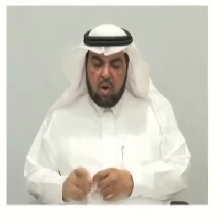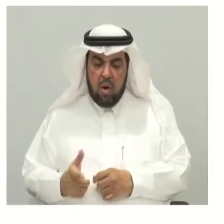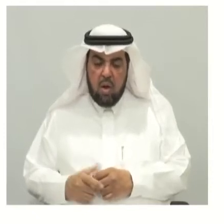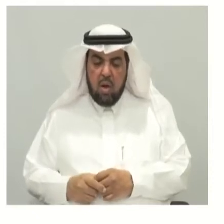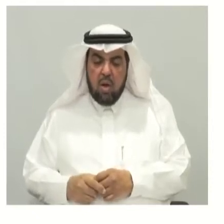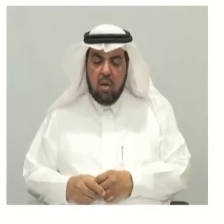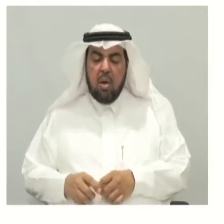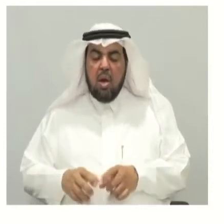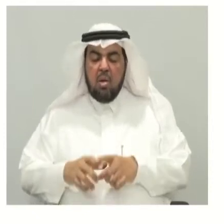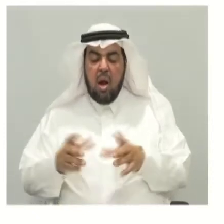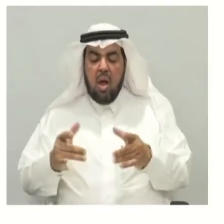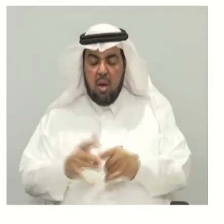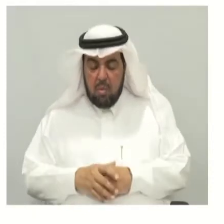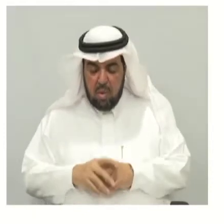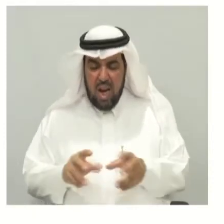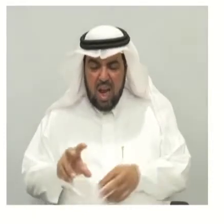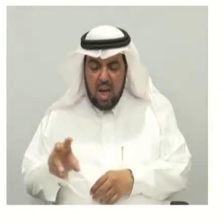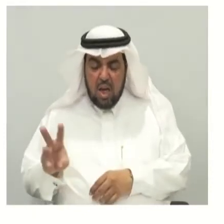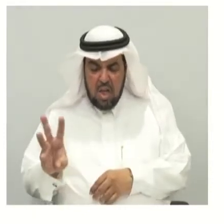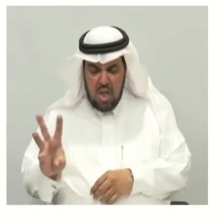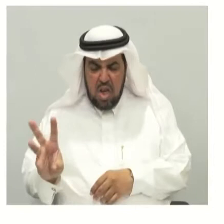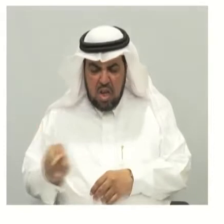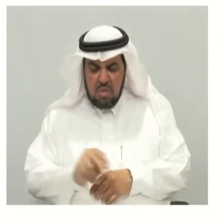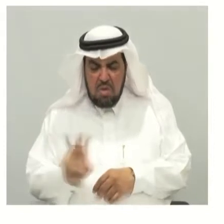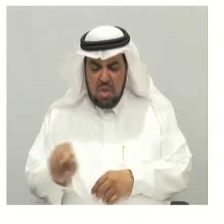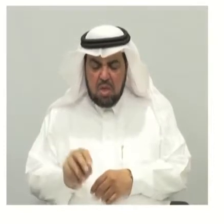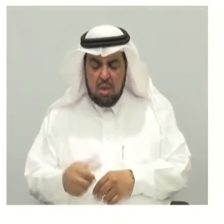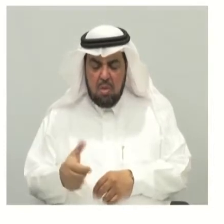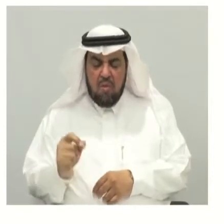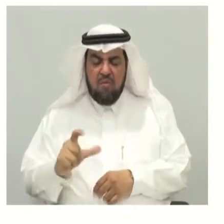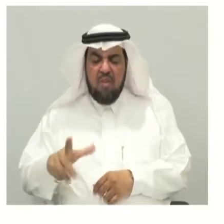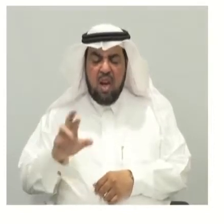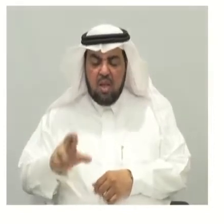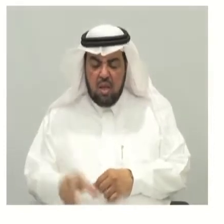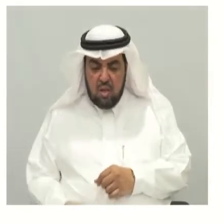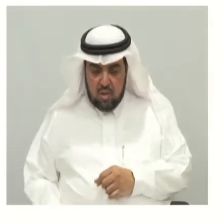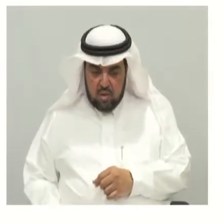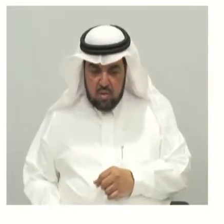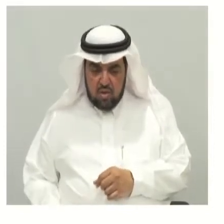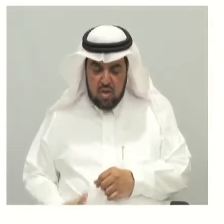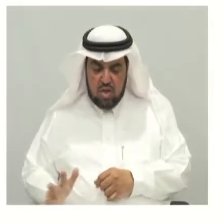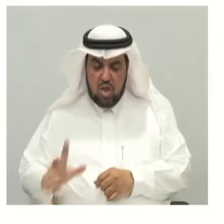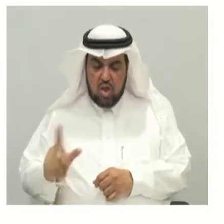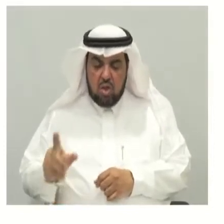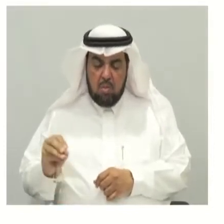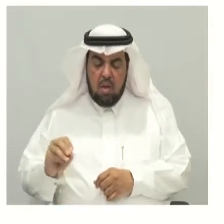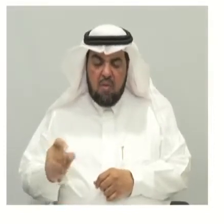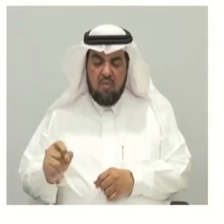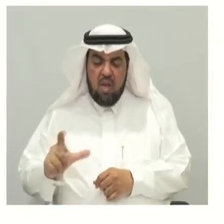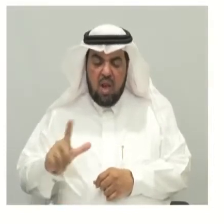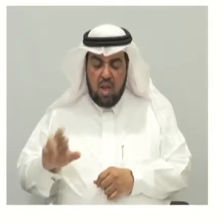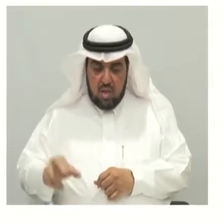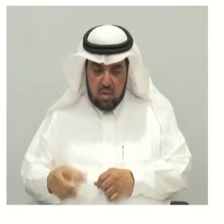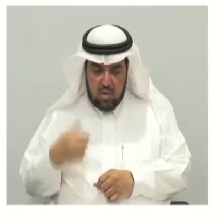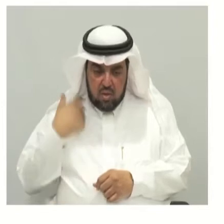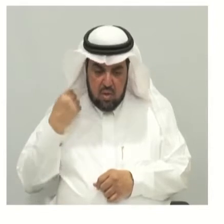أن هذا العنصر شبه فلز. وماذا يعني لي الألوان الباقية؟ كربون، نيتروجين، أكسجين،